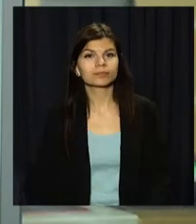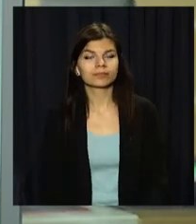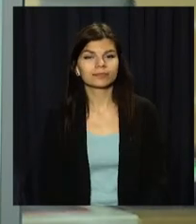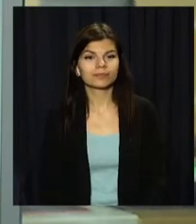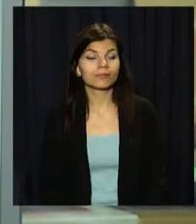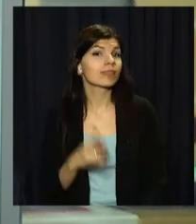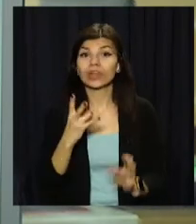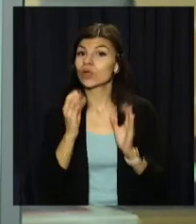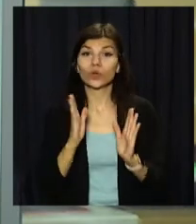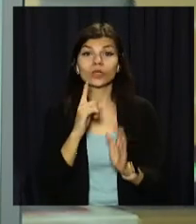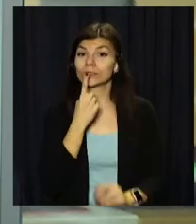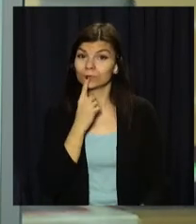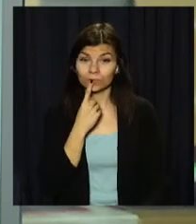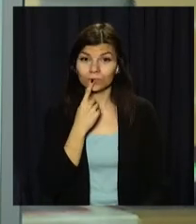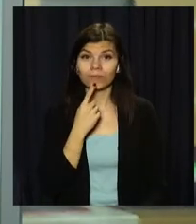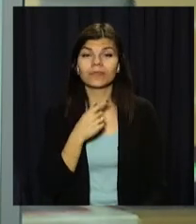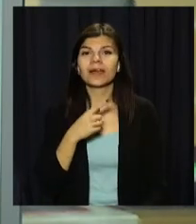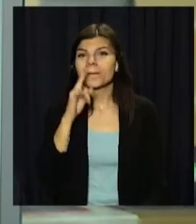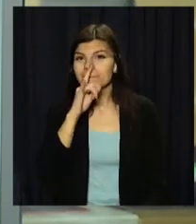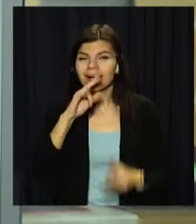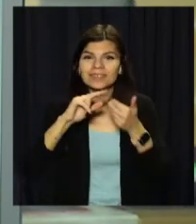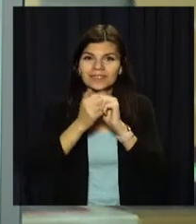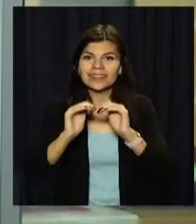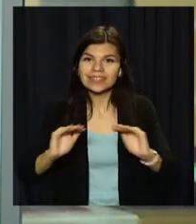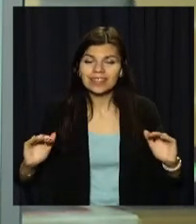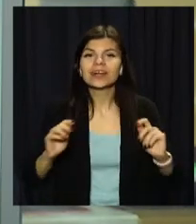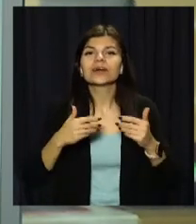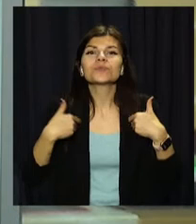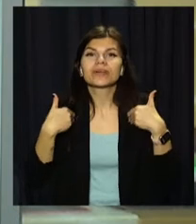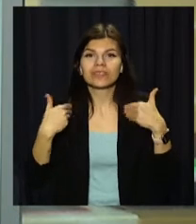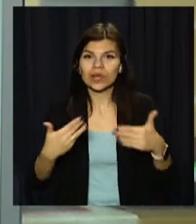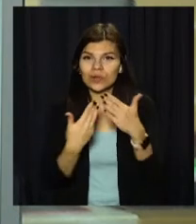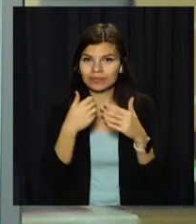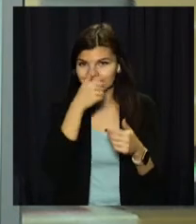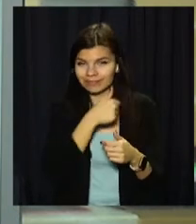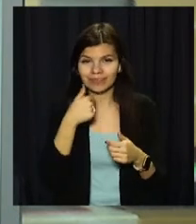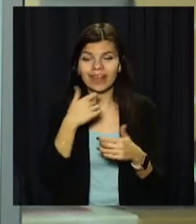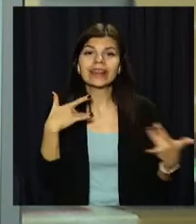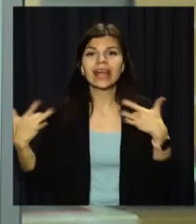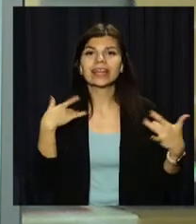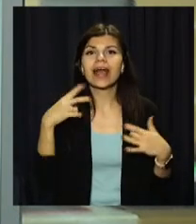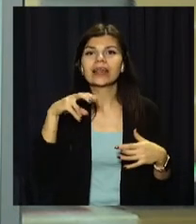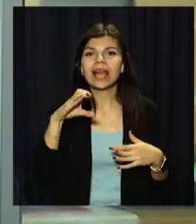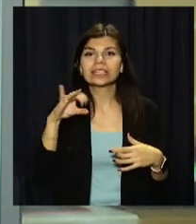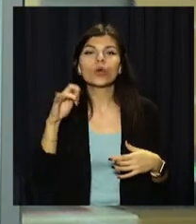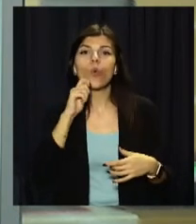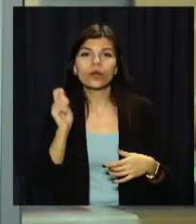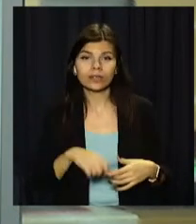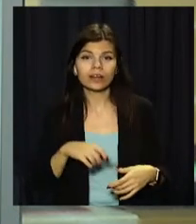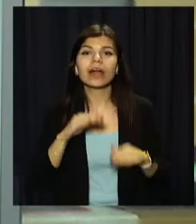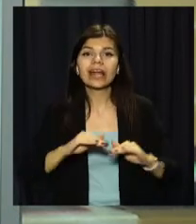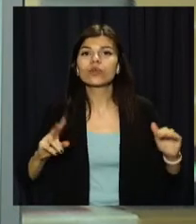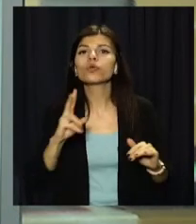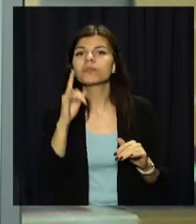із цукерками та смаколиками. Маленьких кам'янчан привітали із зимовими святами. У театрі Лесі Українки дітям із малозабезпечених